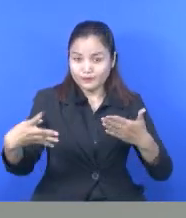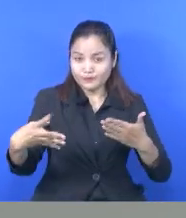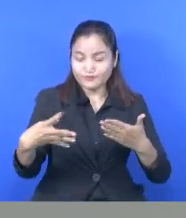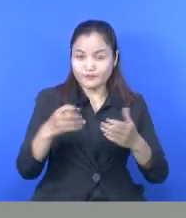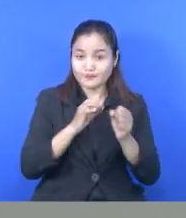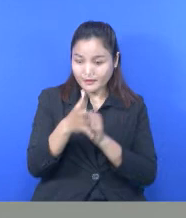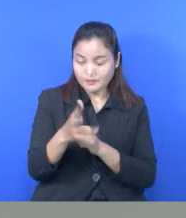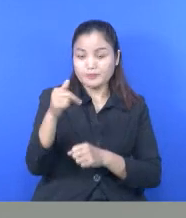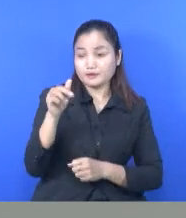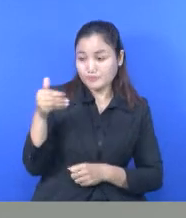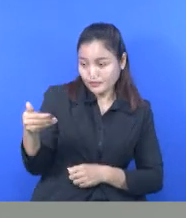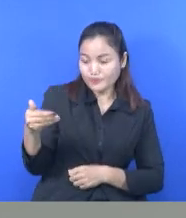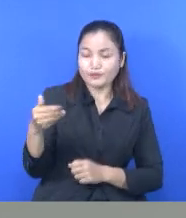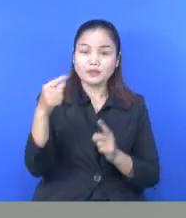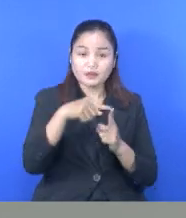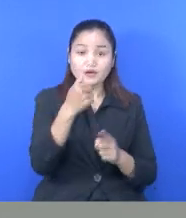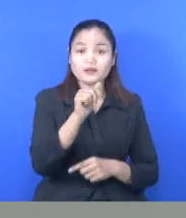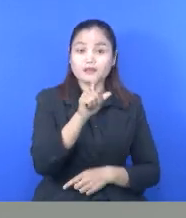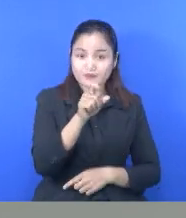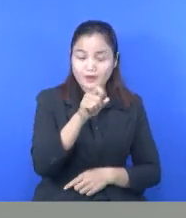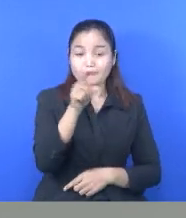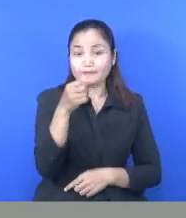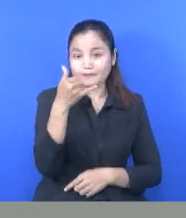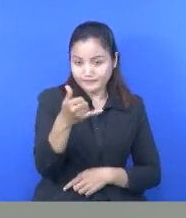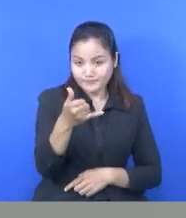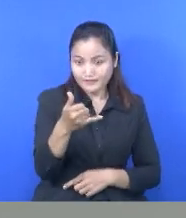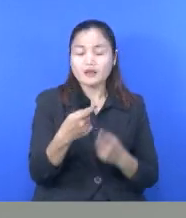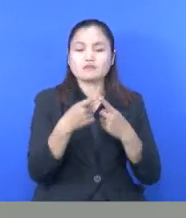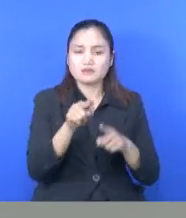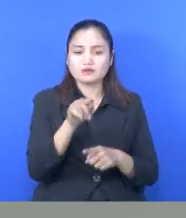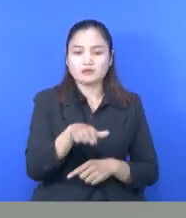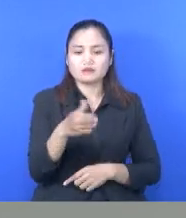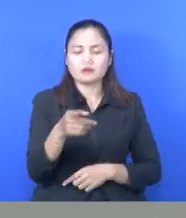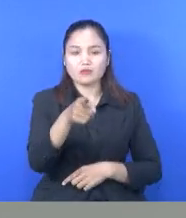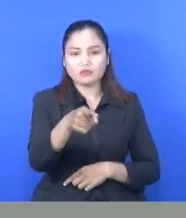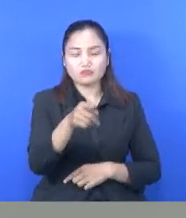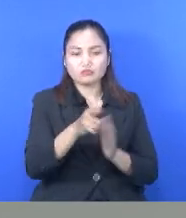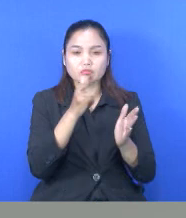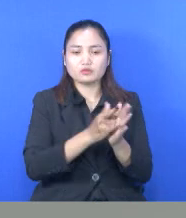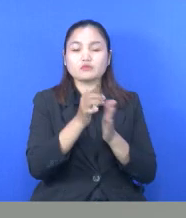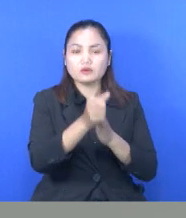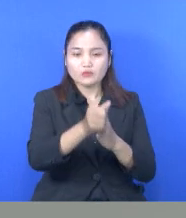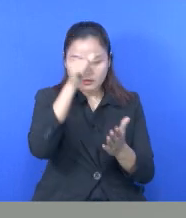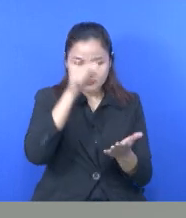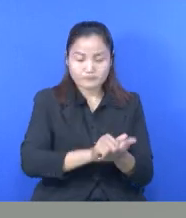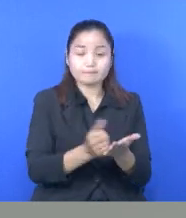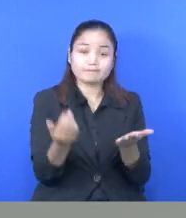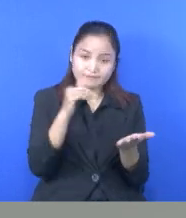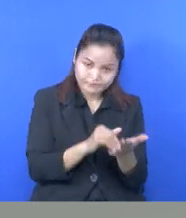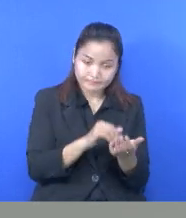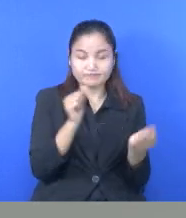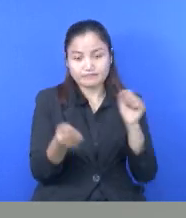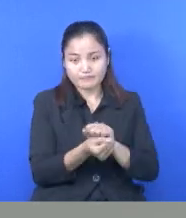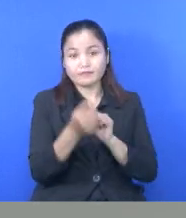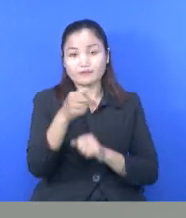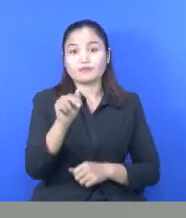bắt tay nơi thằng ngày tiện pram bốn nâng thằng ngày tiện đập khai cả đá và đài lời nít mà để châu ban thuê cá mình chạy chỉ thay một đoạn tiết nâng thuê cá plap đô từ thuê